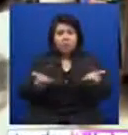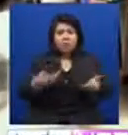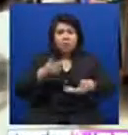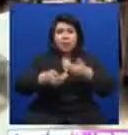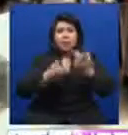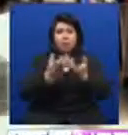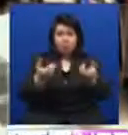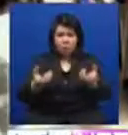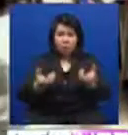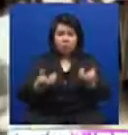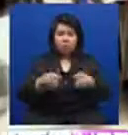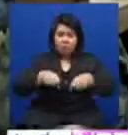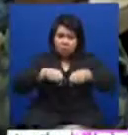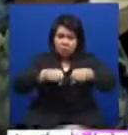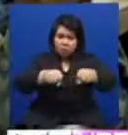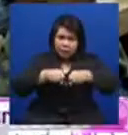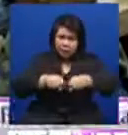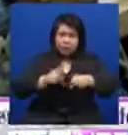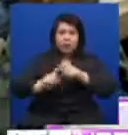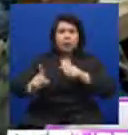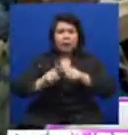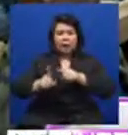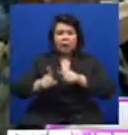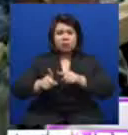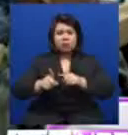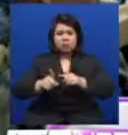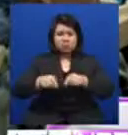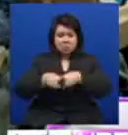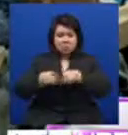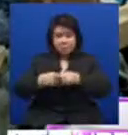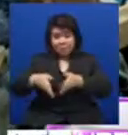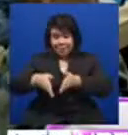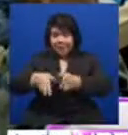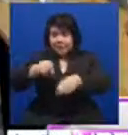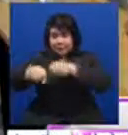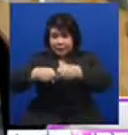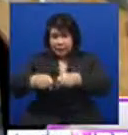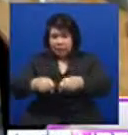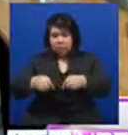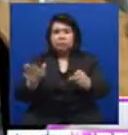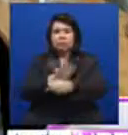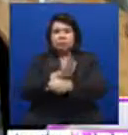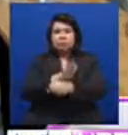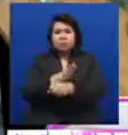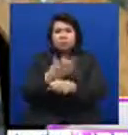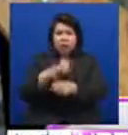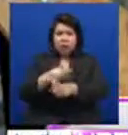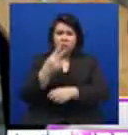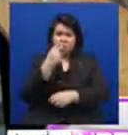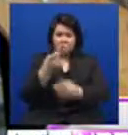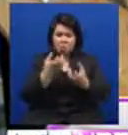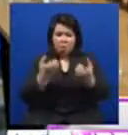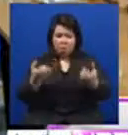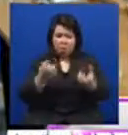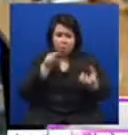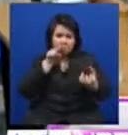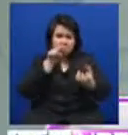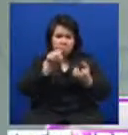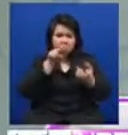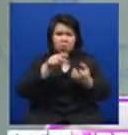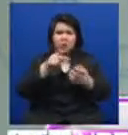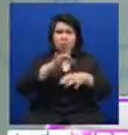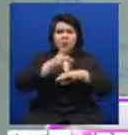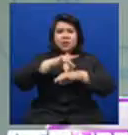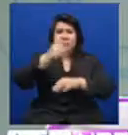ข็นรถซาเล้งรุกล้ำพื้นที่ช่องทางจักรยานและการค้าขายบทบังทัศนียภาพชายทะเลของแหลมเสด็จภาย